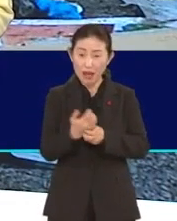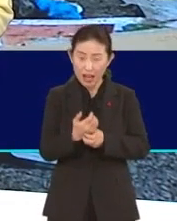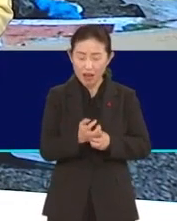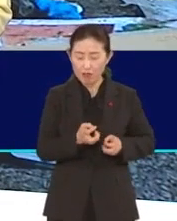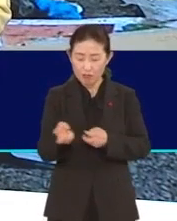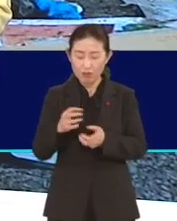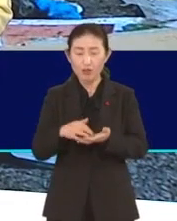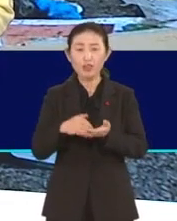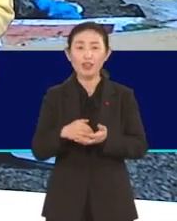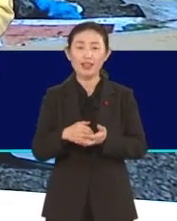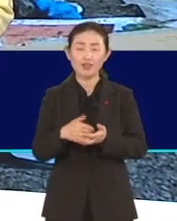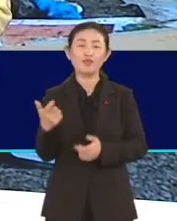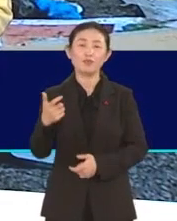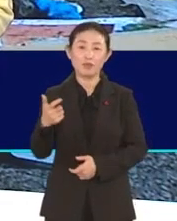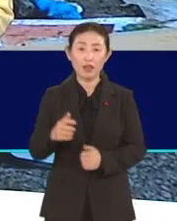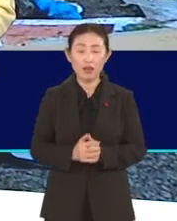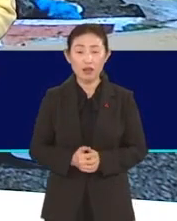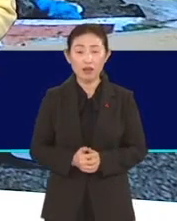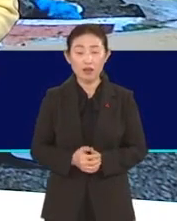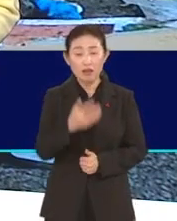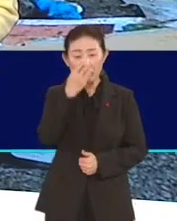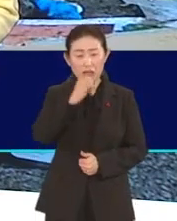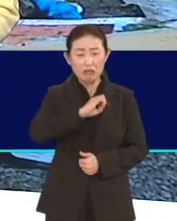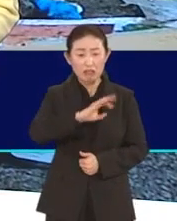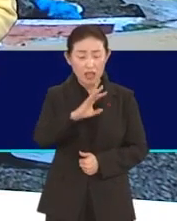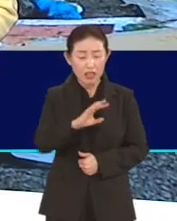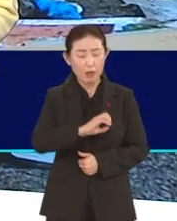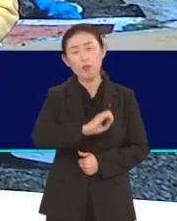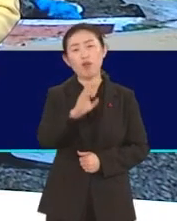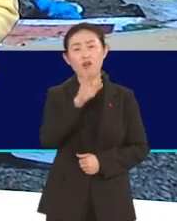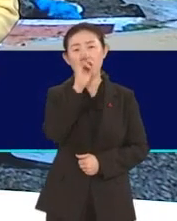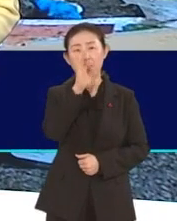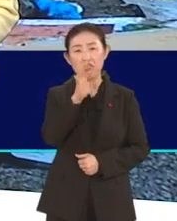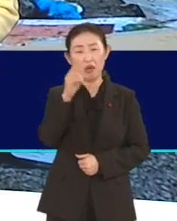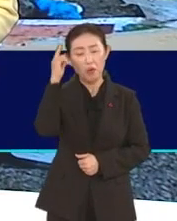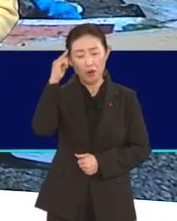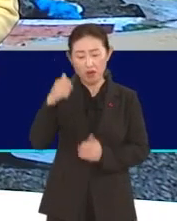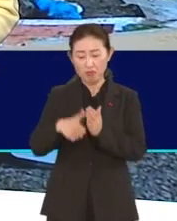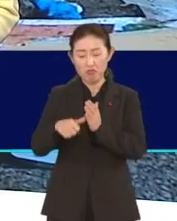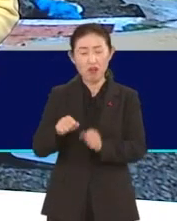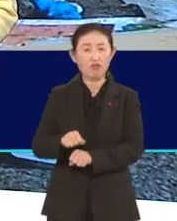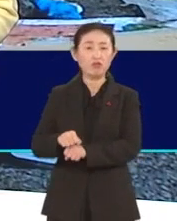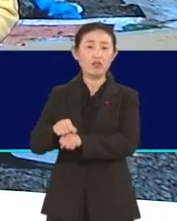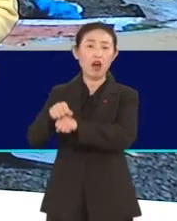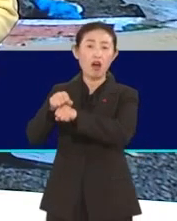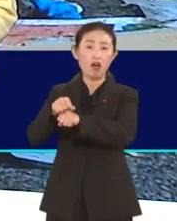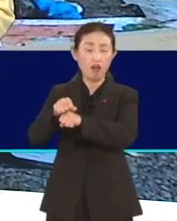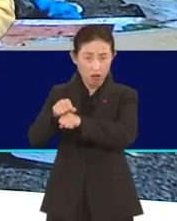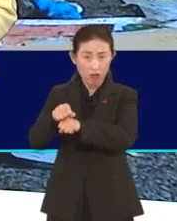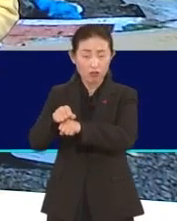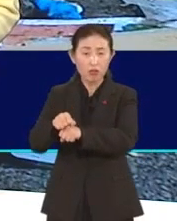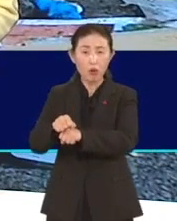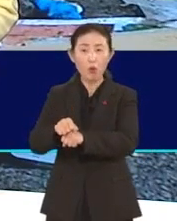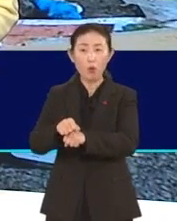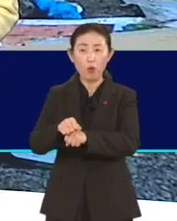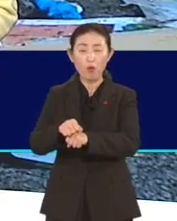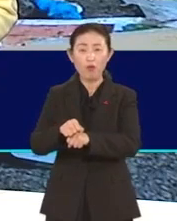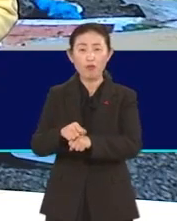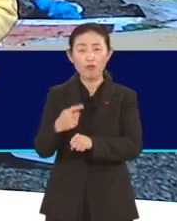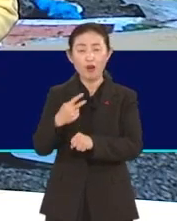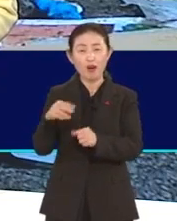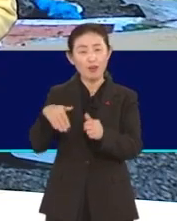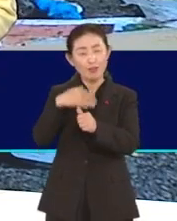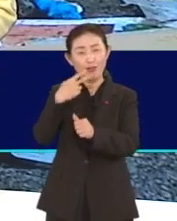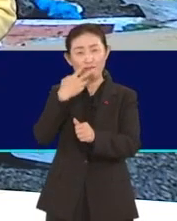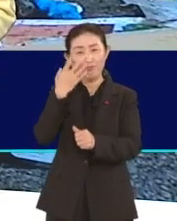분량이 나왔습니다. 그런데 쓰레기가 폐기물 처리장이 아닌 보관 창고로 향하는 황당한 상황이 벌어졌습니다. 양정진 기자의